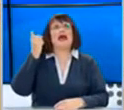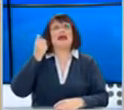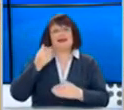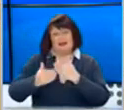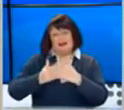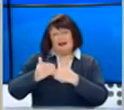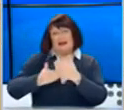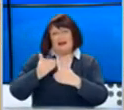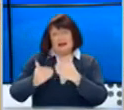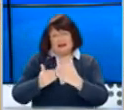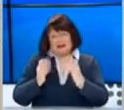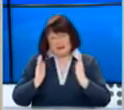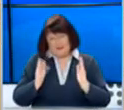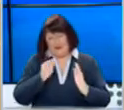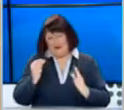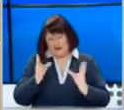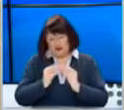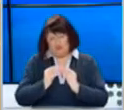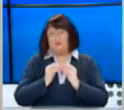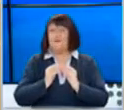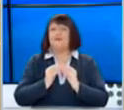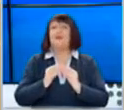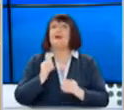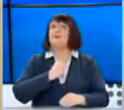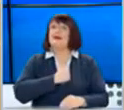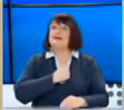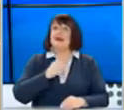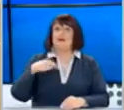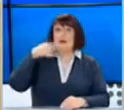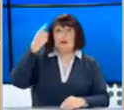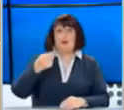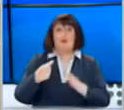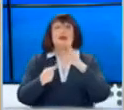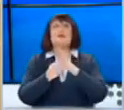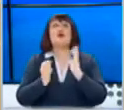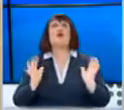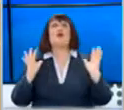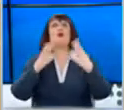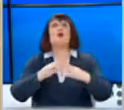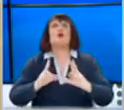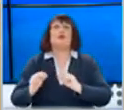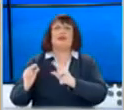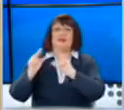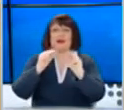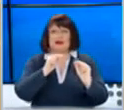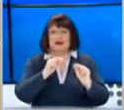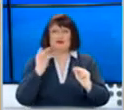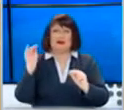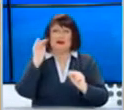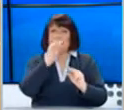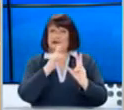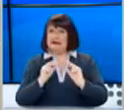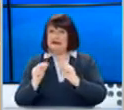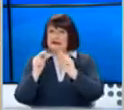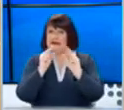διαδικαστικού χαρακτήρα. Πιστεύω ότι στην επόμενη διάσκεψη των Προέδρων όταν κληθούμε να